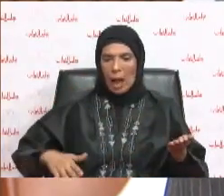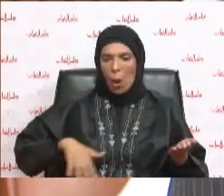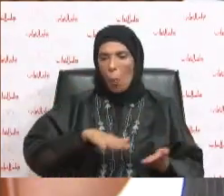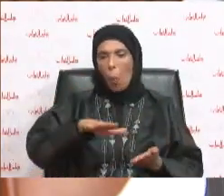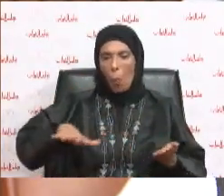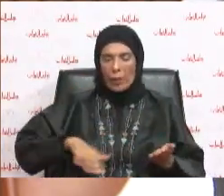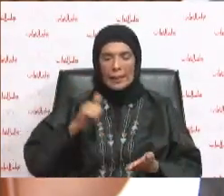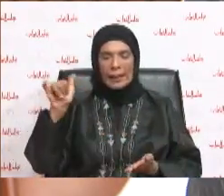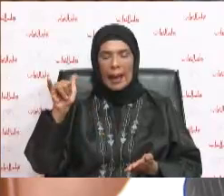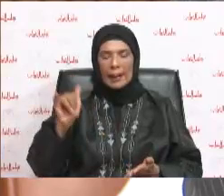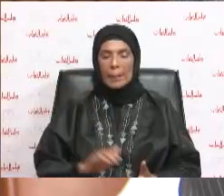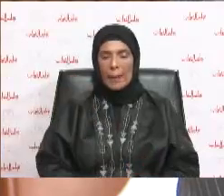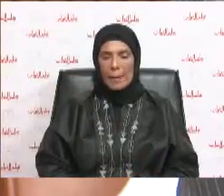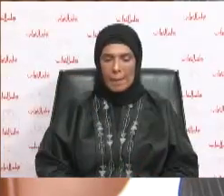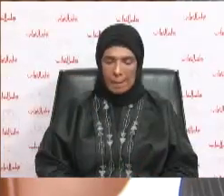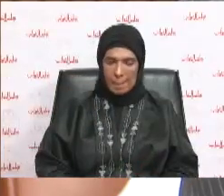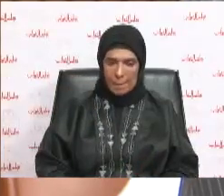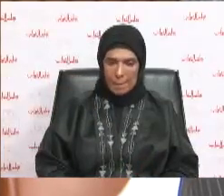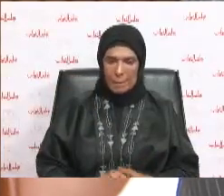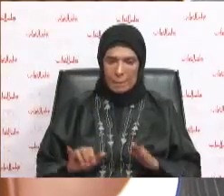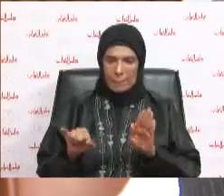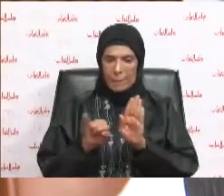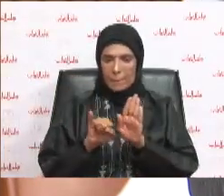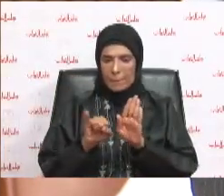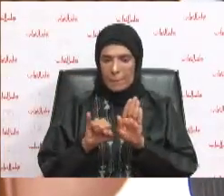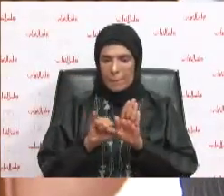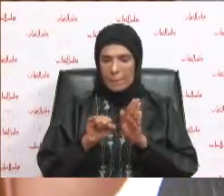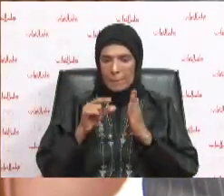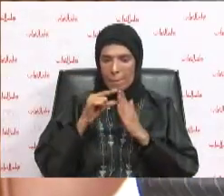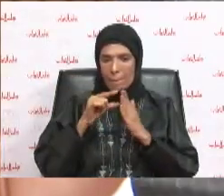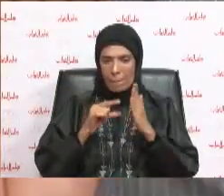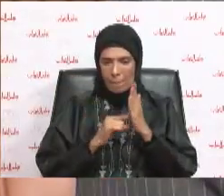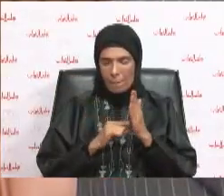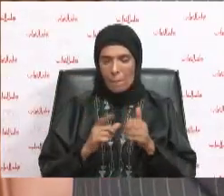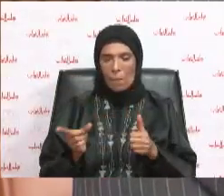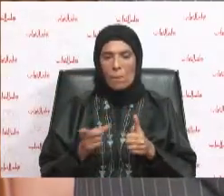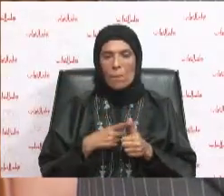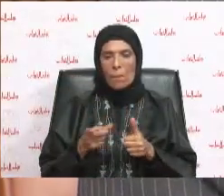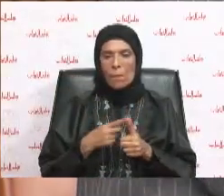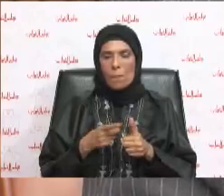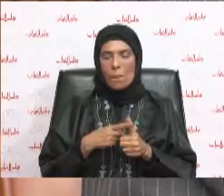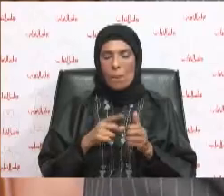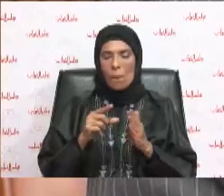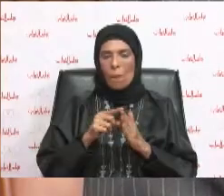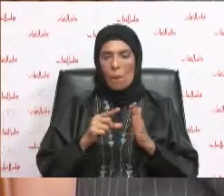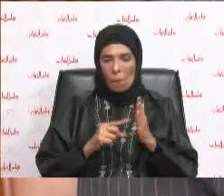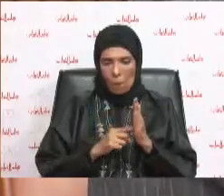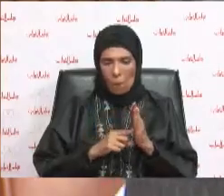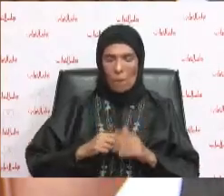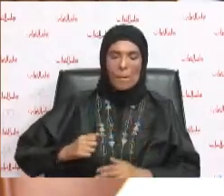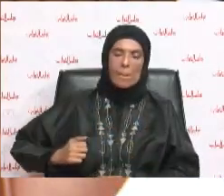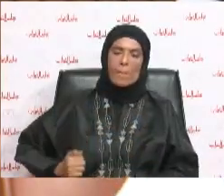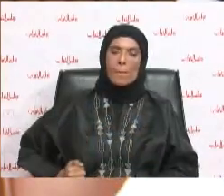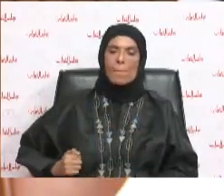الكبير. هذه المادة في الدستور، المادة الأولى في الدستور، تضع مملكة